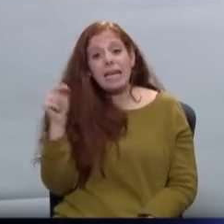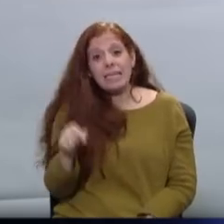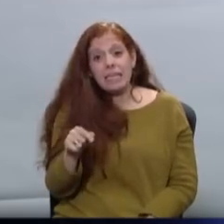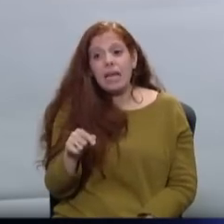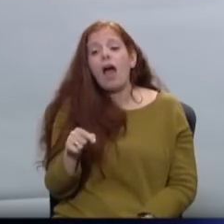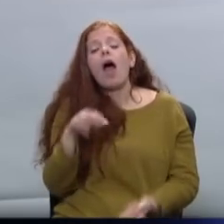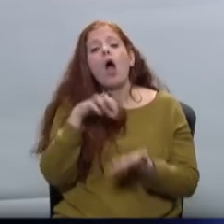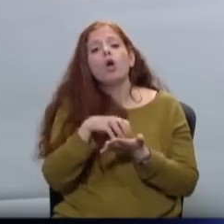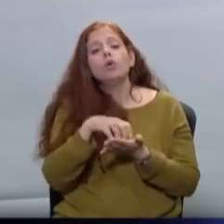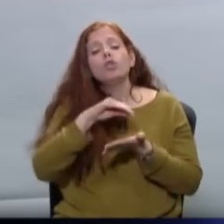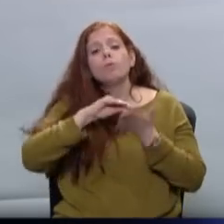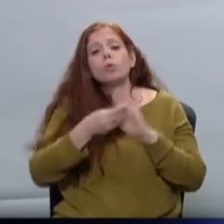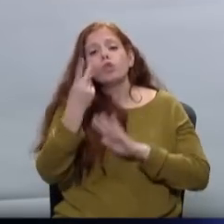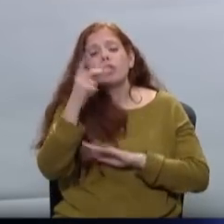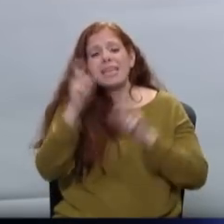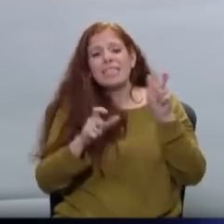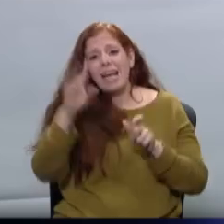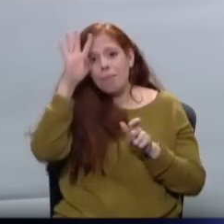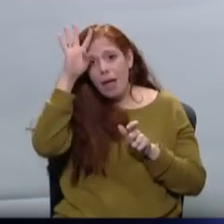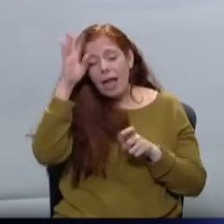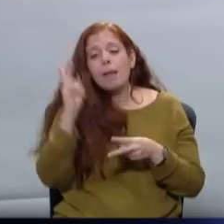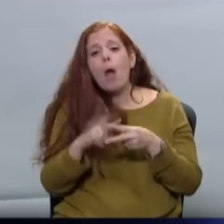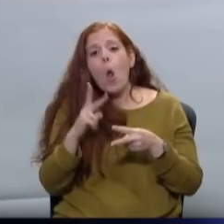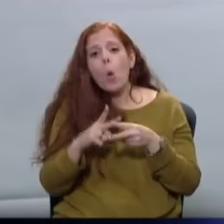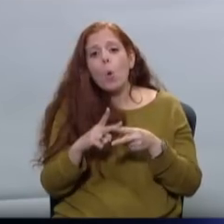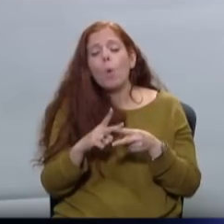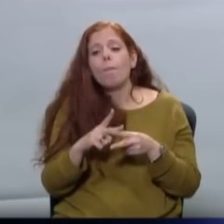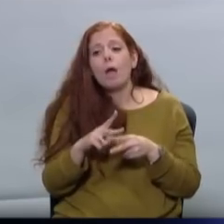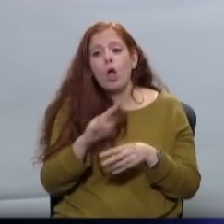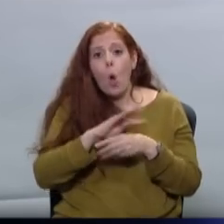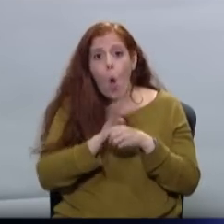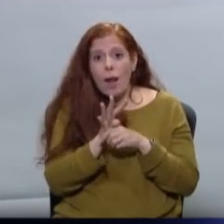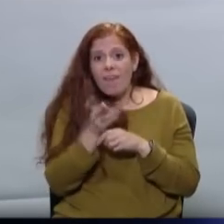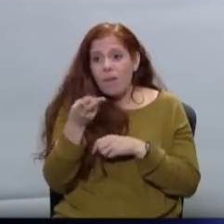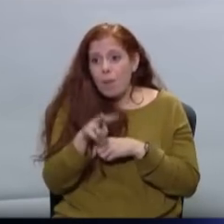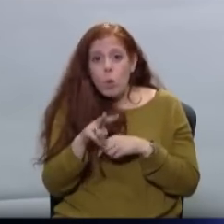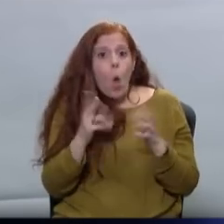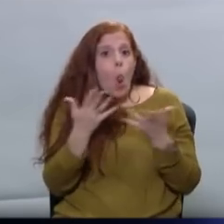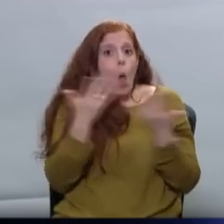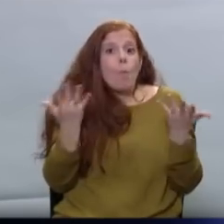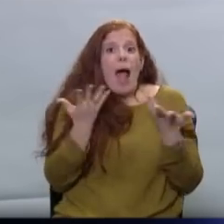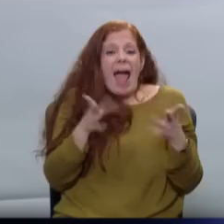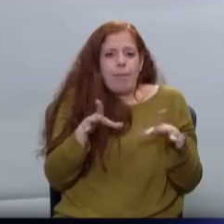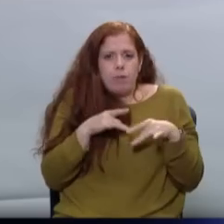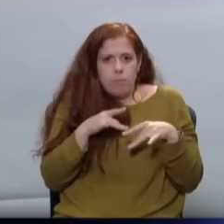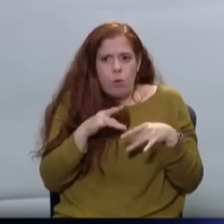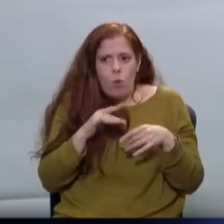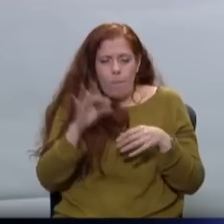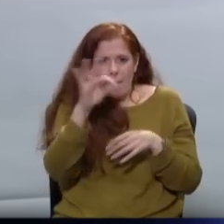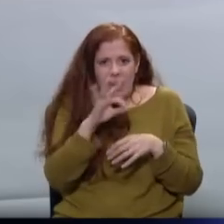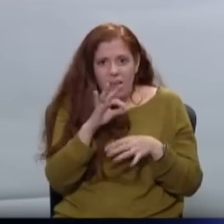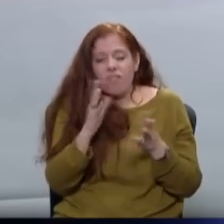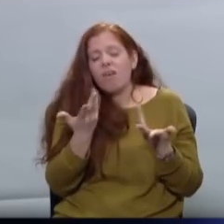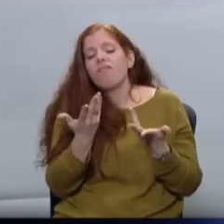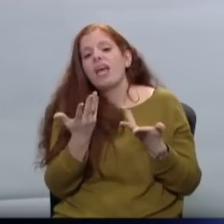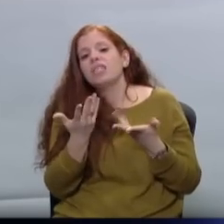שם אישרו היום ששני אזרחים איראנים חלו בקורונה ומתו. לא ברור כיצד הם נדבקו בנגיף, ואילו אלו צעדים